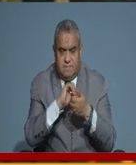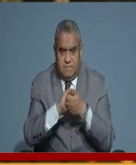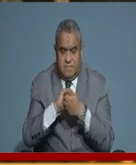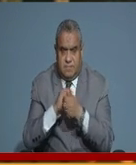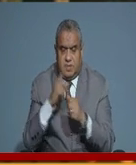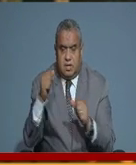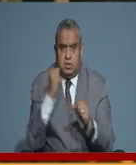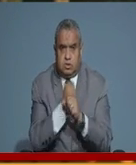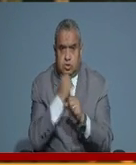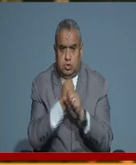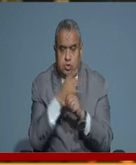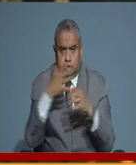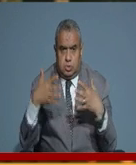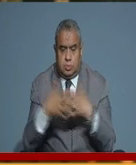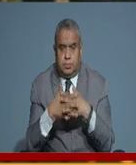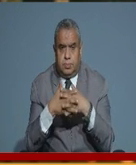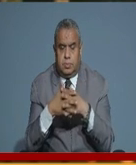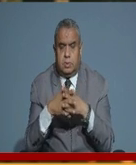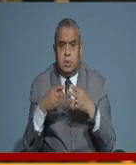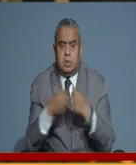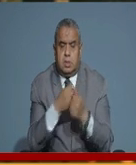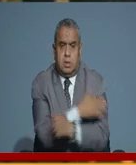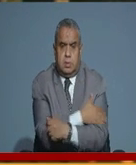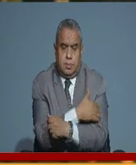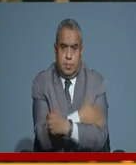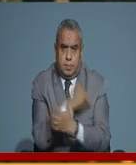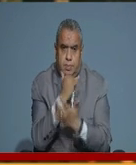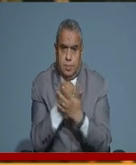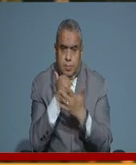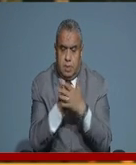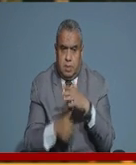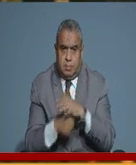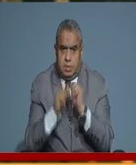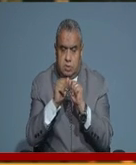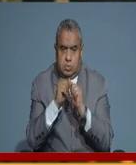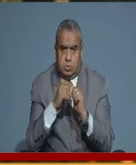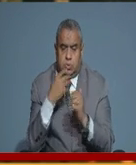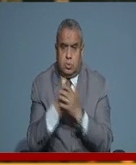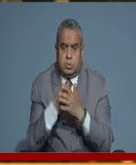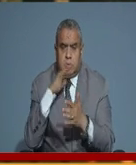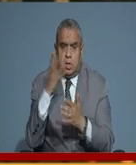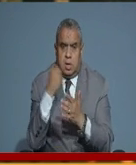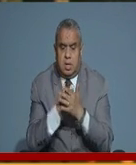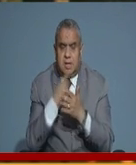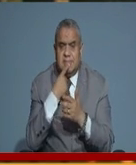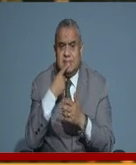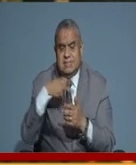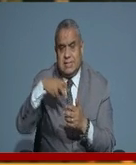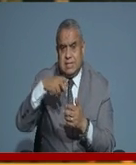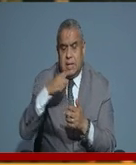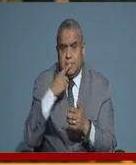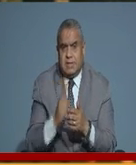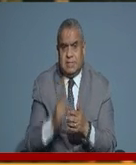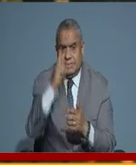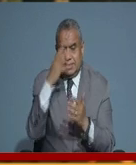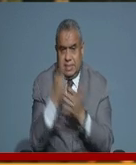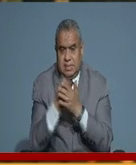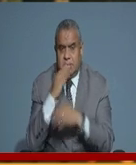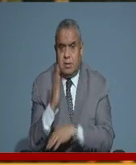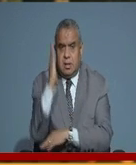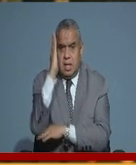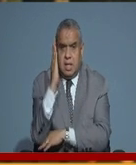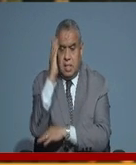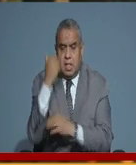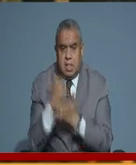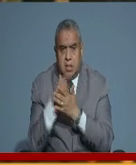ونعمل لنية جيدة وبتضامن فعال. منذ 80 عاما بعد تأسيس الأمم